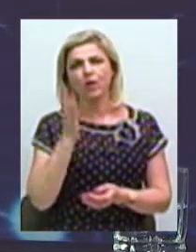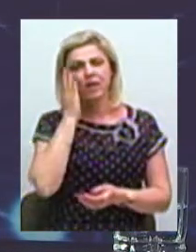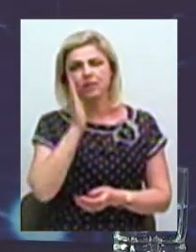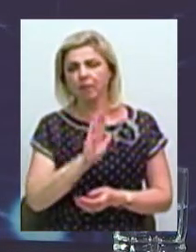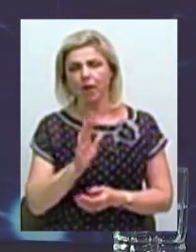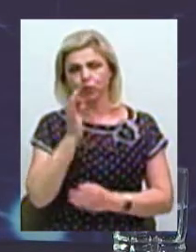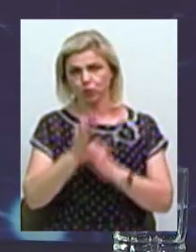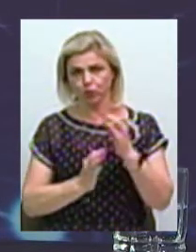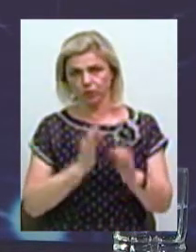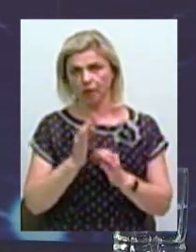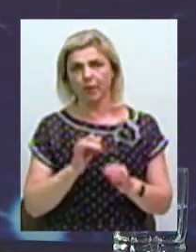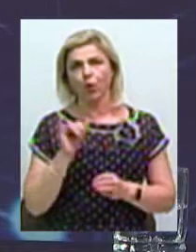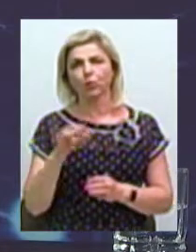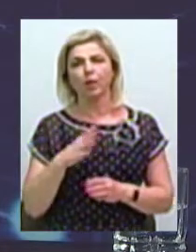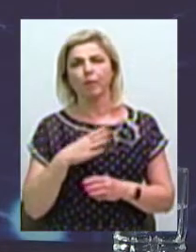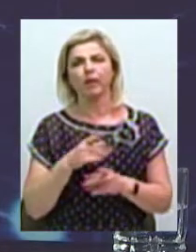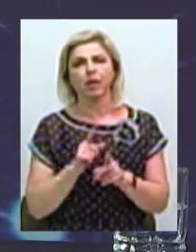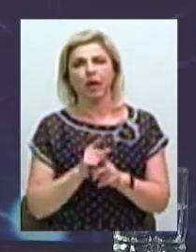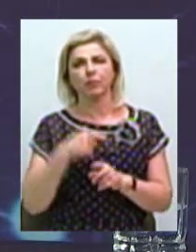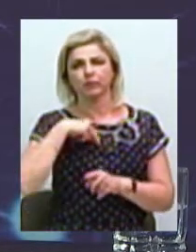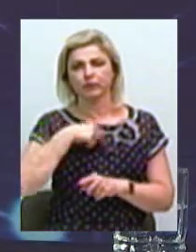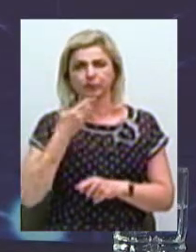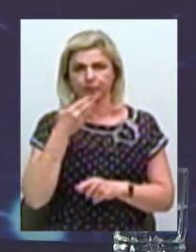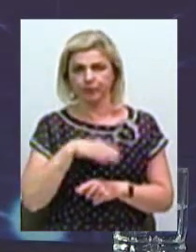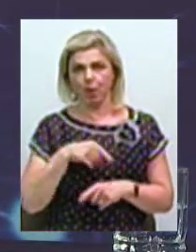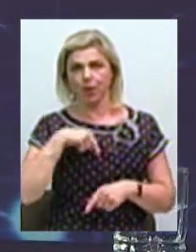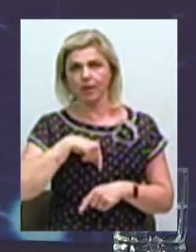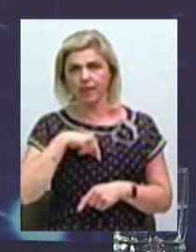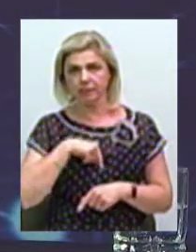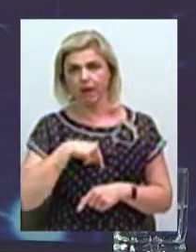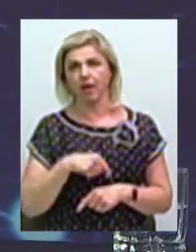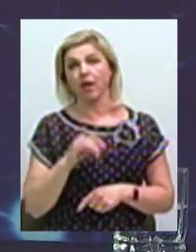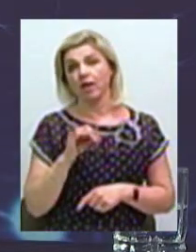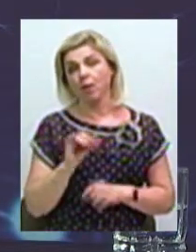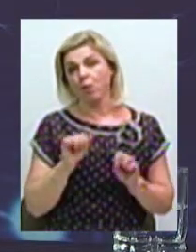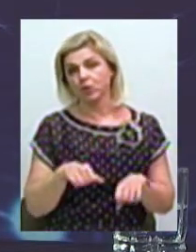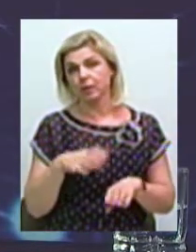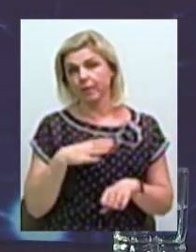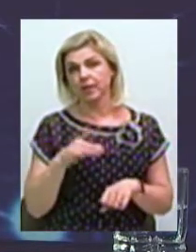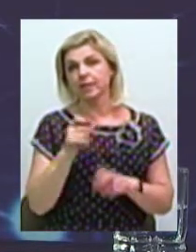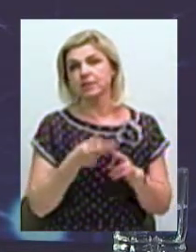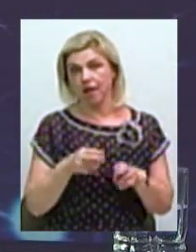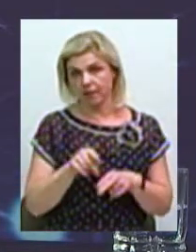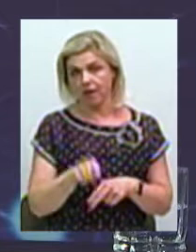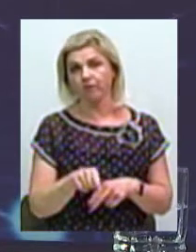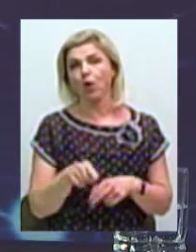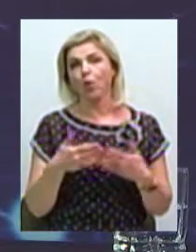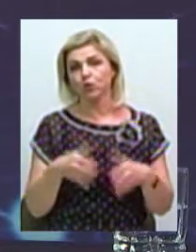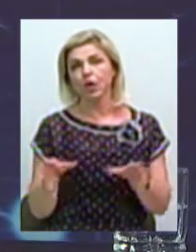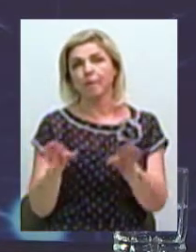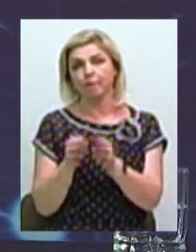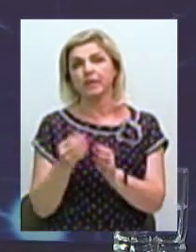сутками, у него было как бы истощение организма уже. И, может быть, из-за этого мы уже тогда с его